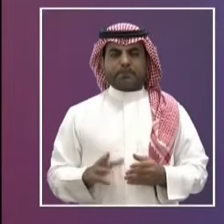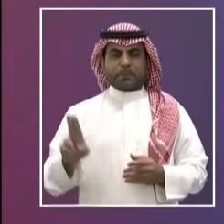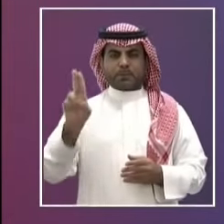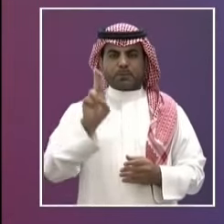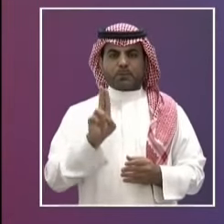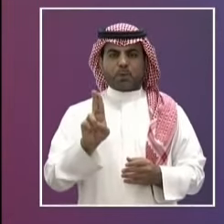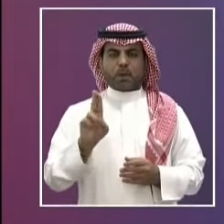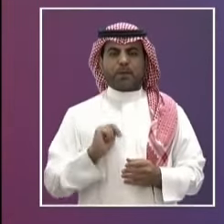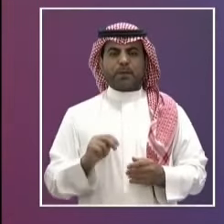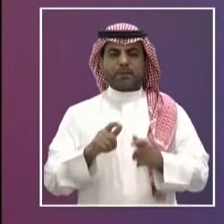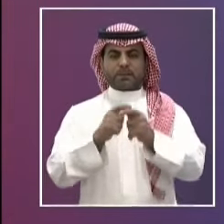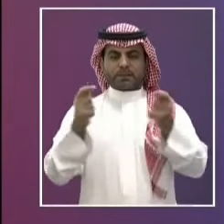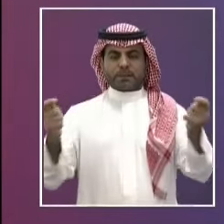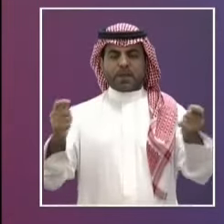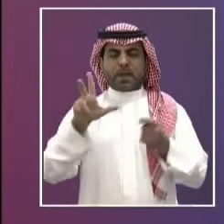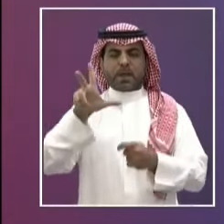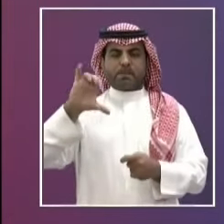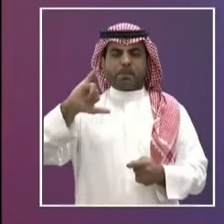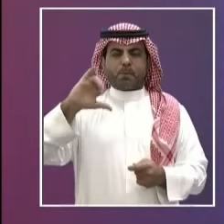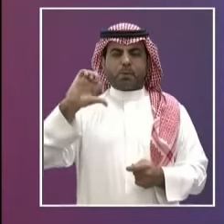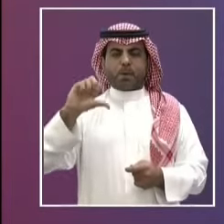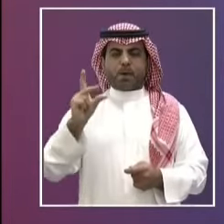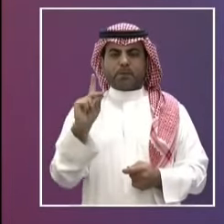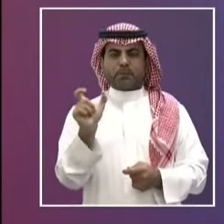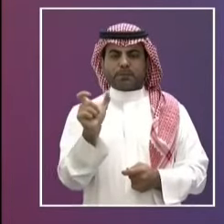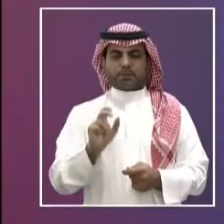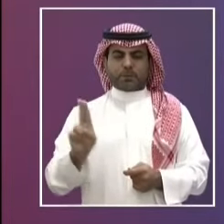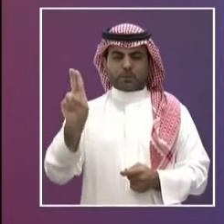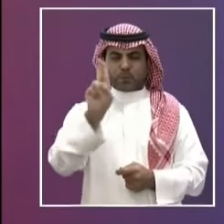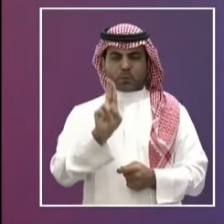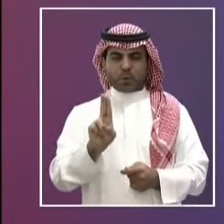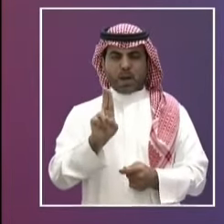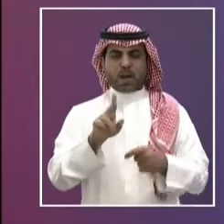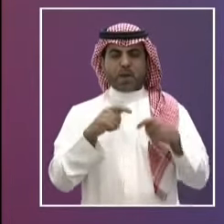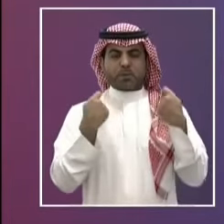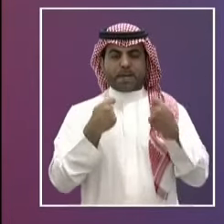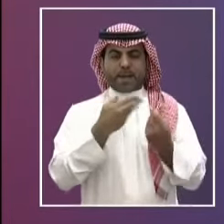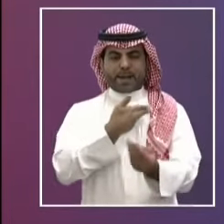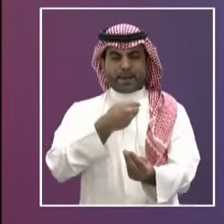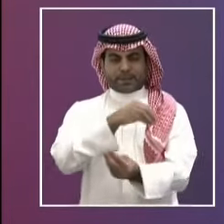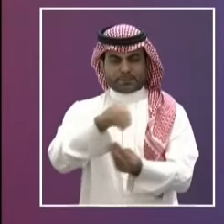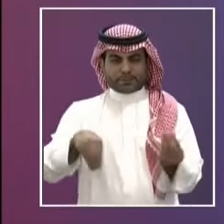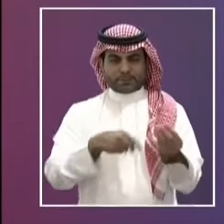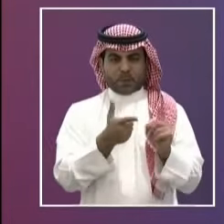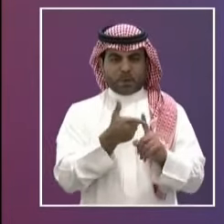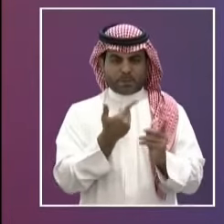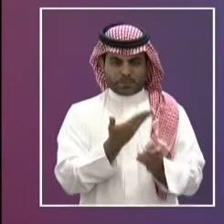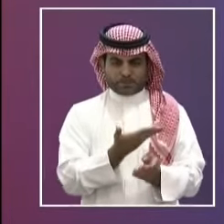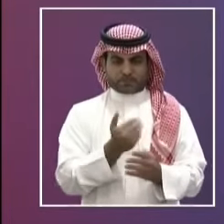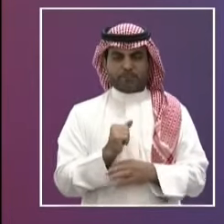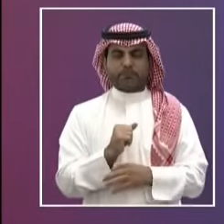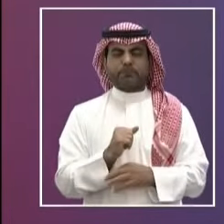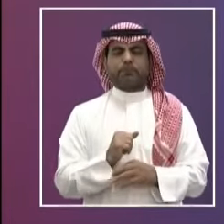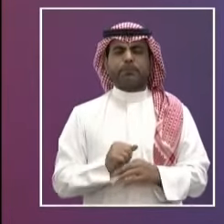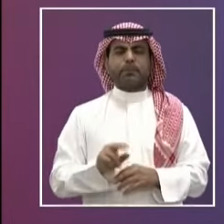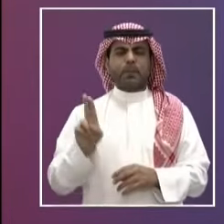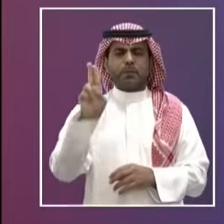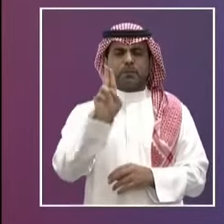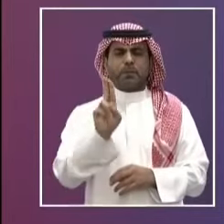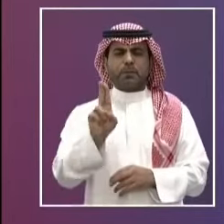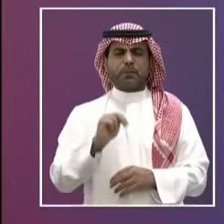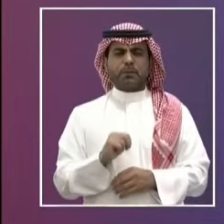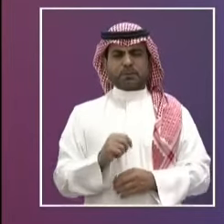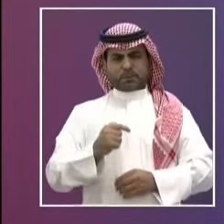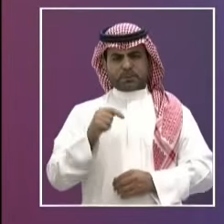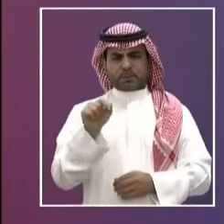أحمد العطوي صحيفة المواطن، سؤالي موجه لوكيل وزارة الحج والعمرة لشؤون العمرة الدكتور عبد العزيز وزان: متى